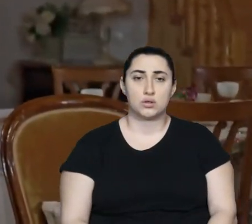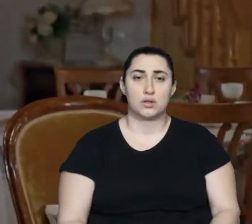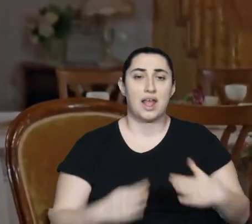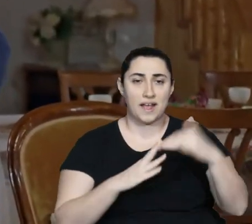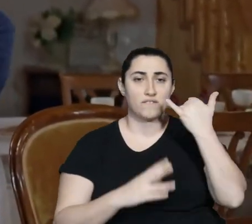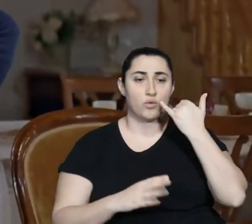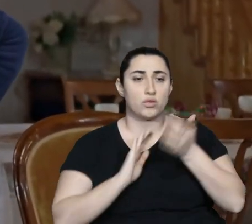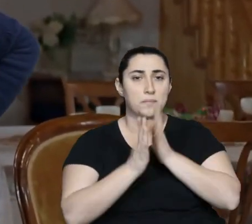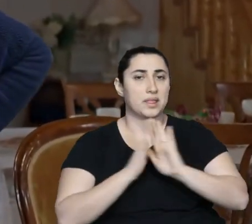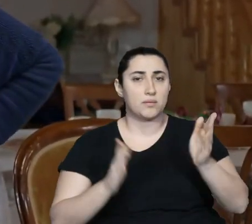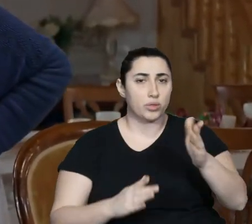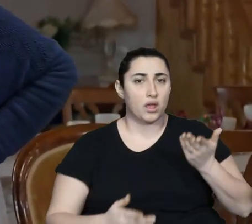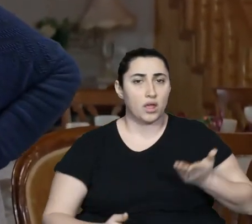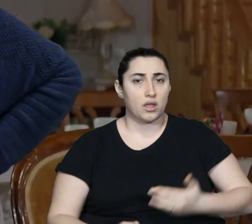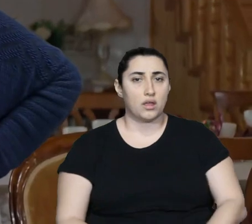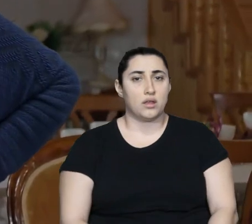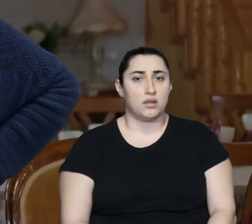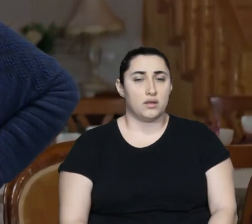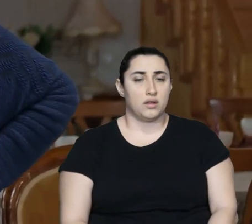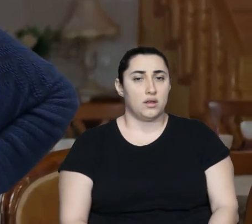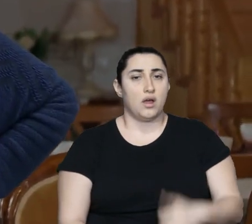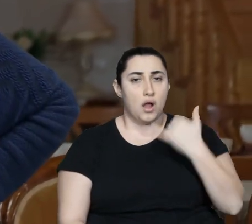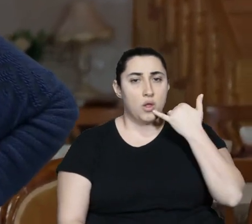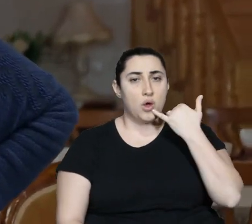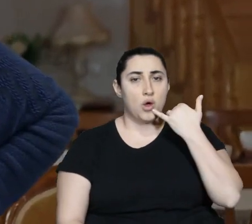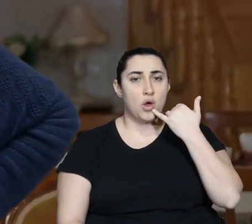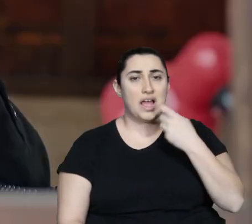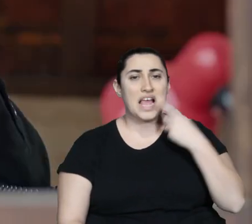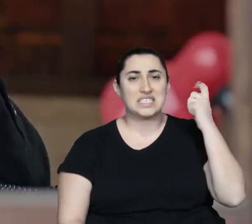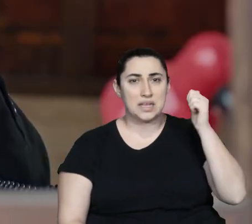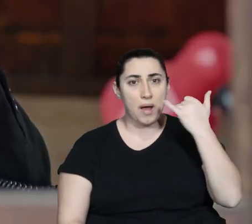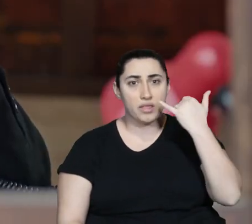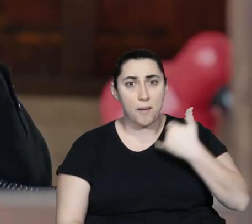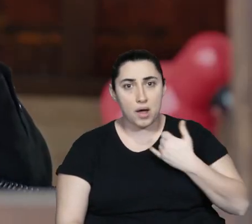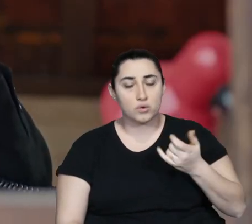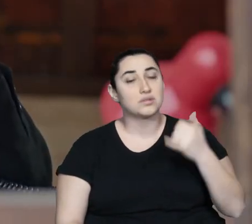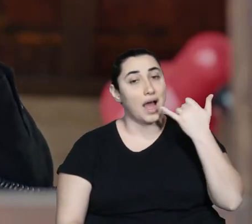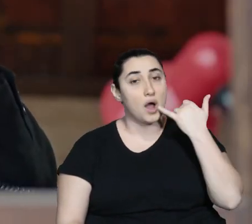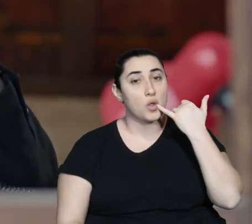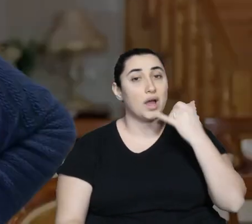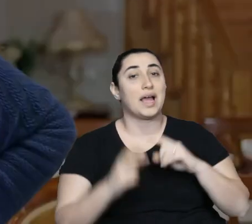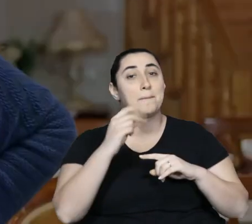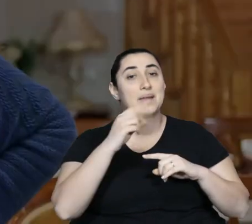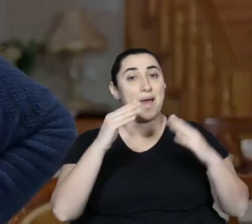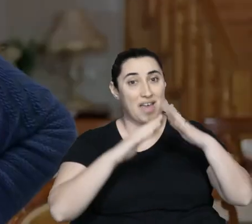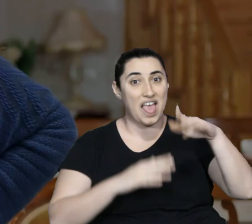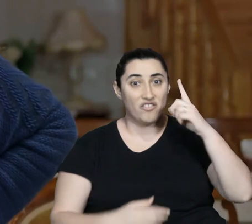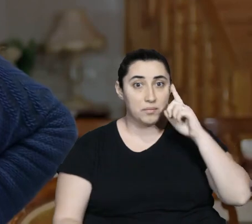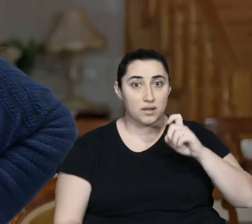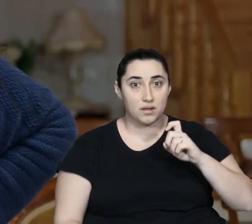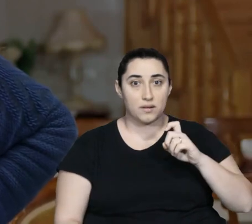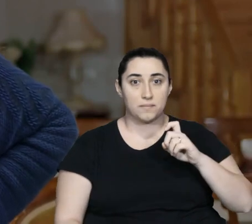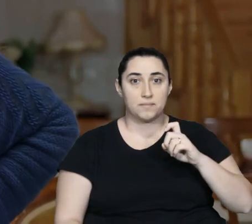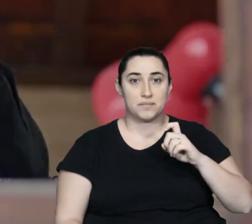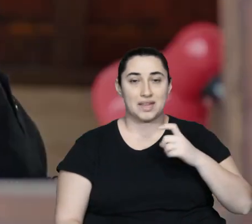Ev telefonu mu kaldı daha? Alo, Taş Devri'nden mi arıyorsunuz? Alo, İbrahim'in evi mi?